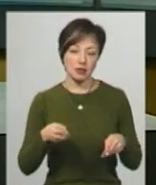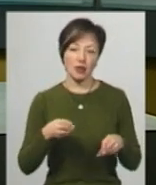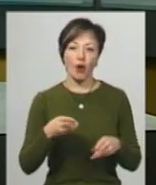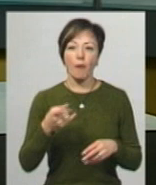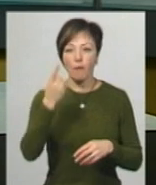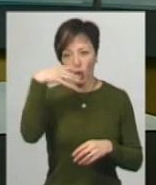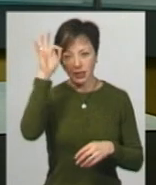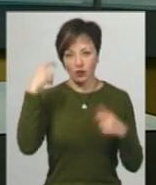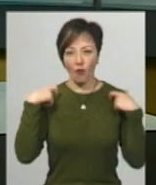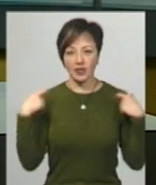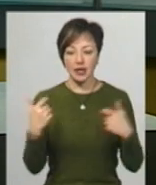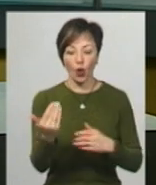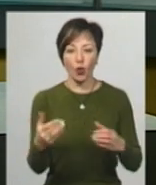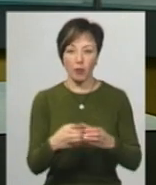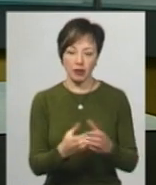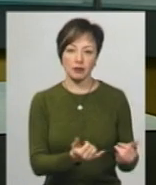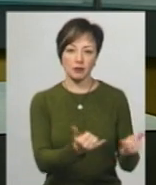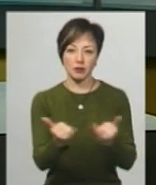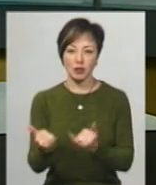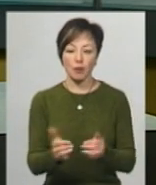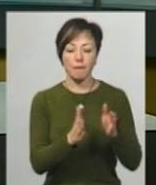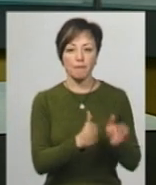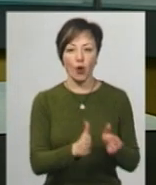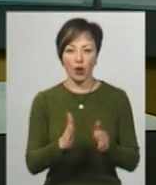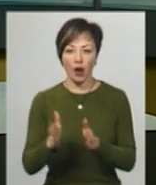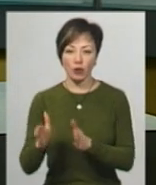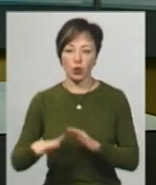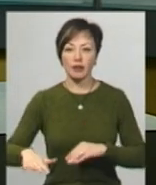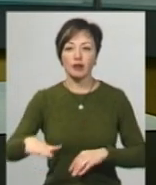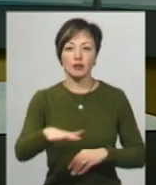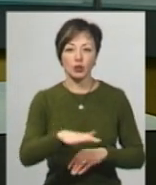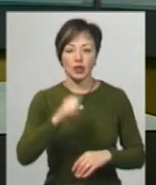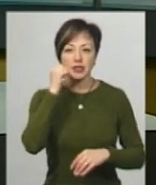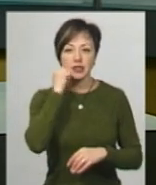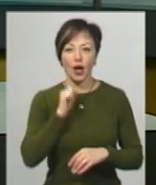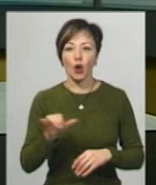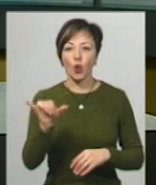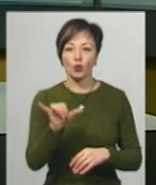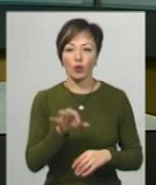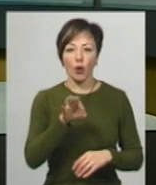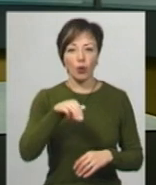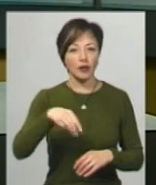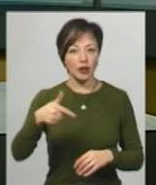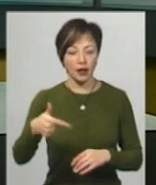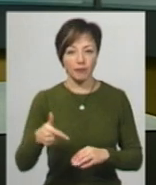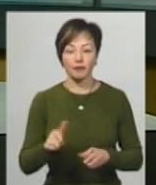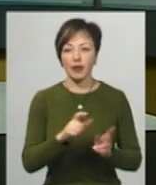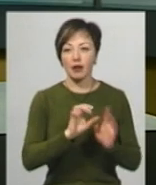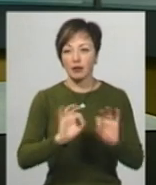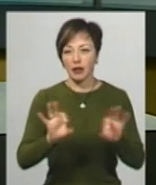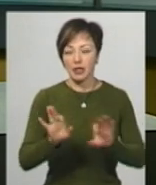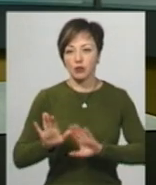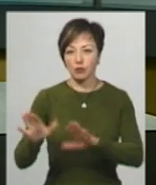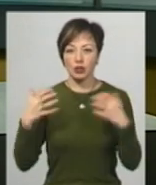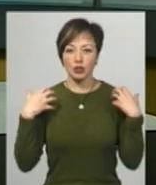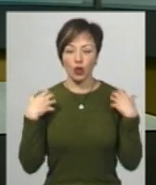офіцер громади, який відтепер забезпечуватиме правопорядок на території Староушицької ОТГ. За словами заступника начальника